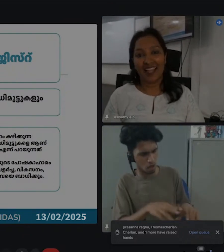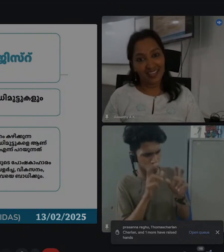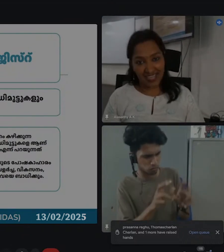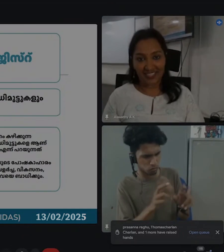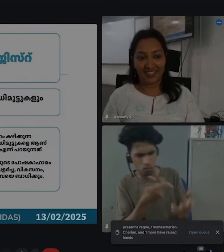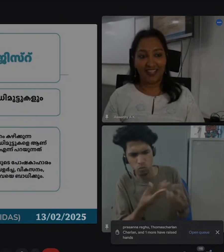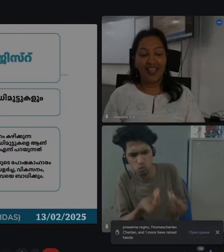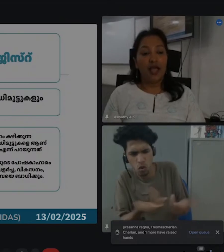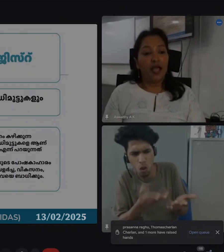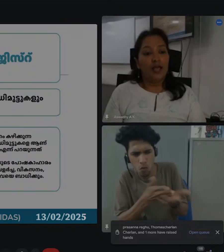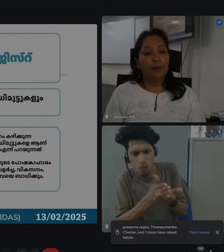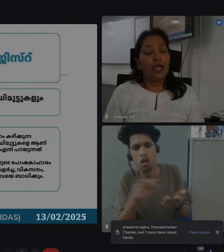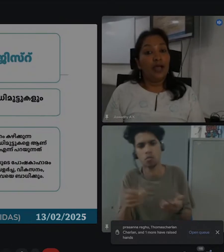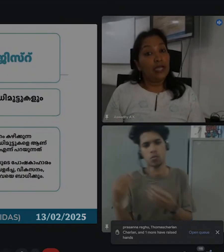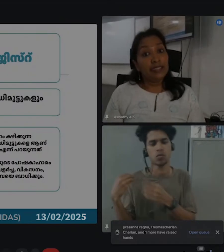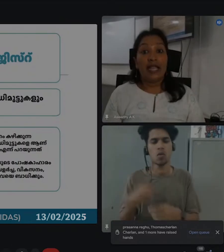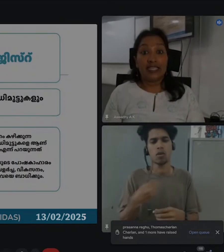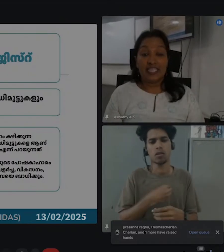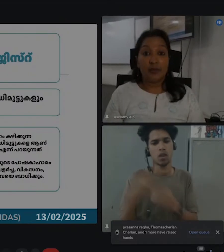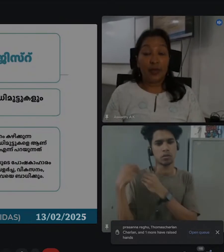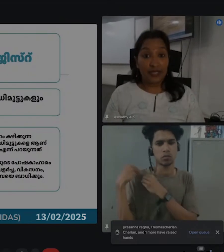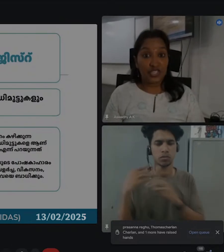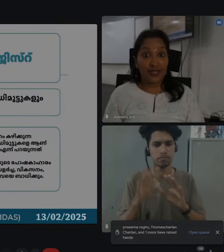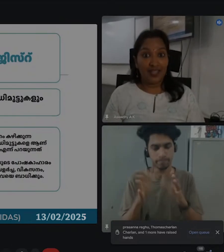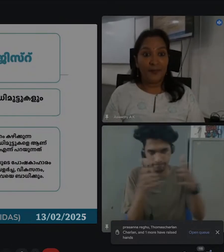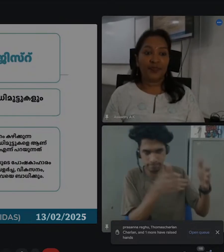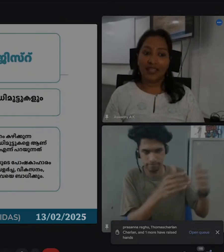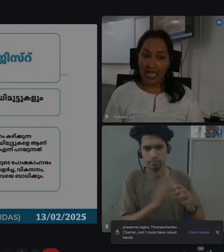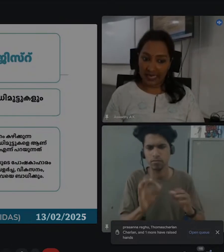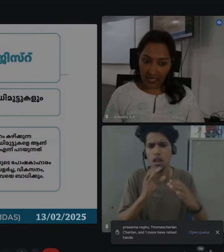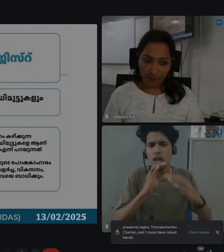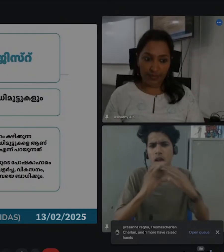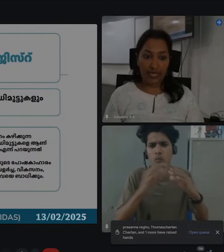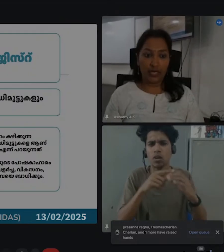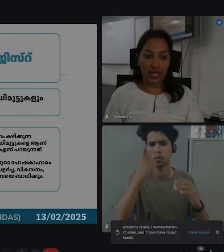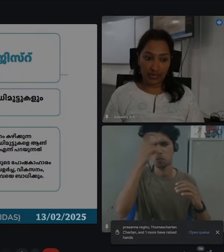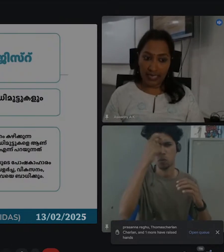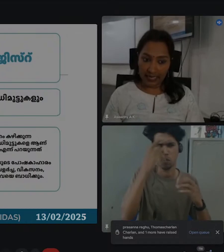പത്തോളജിസ്റ്റ് നൽകാൻ സാധിക്കുന്നത്. അപ്പോൾ എന്താണ് ആശയവിനിമയ പ്രശ്നം എന്നാൽ? കാര്യങ്ങൾ